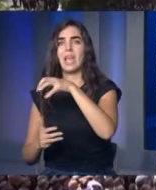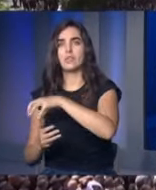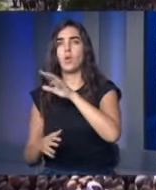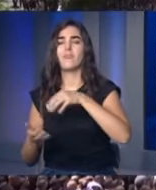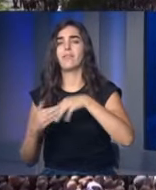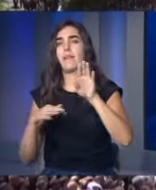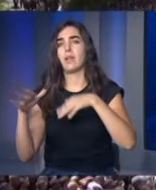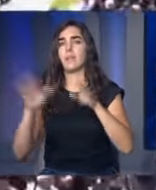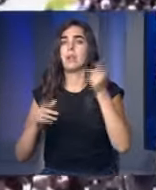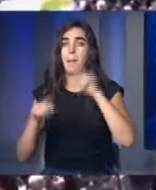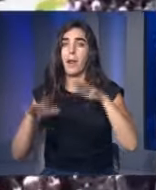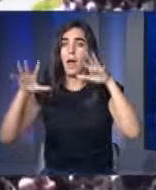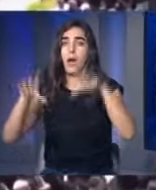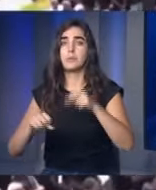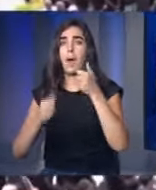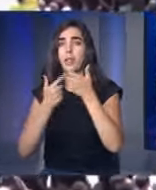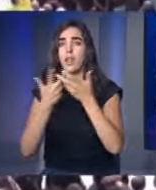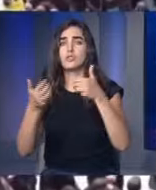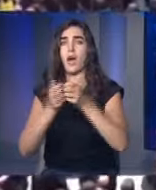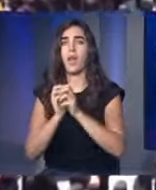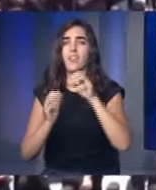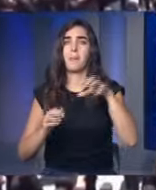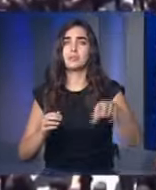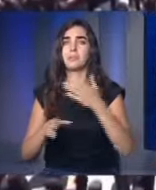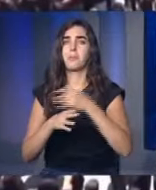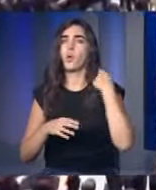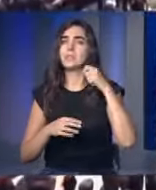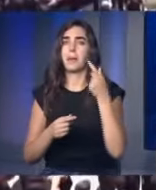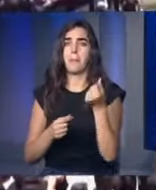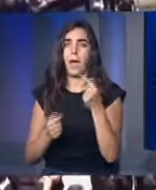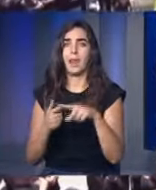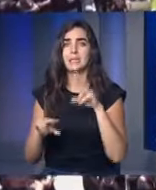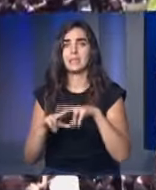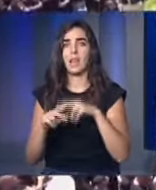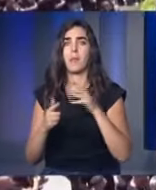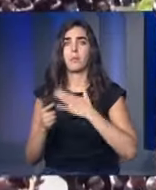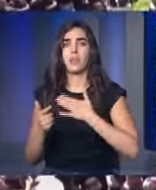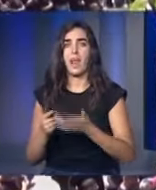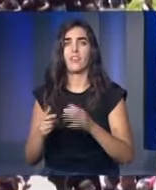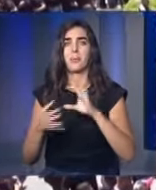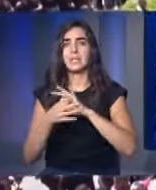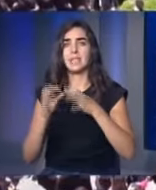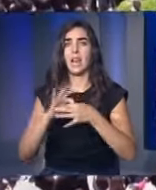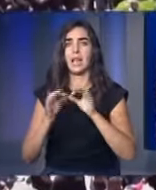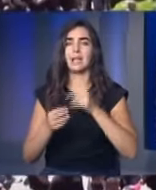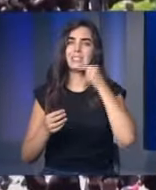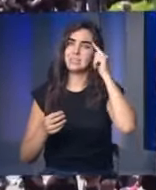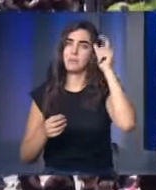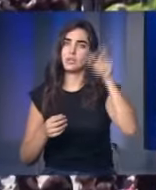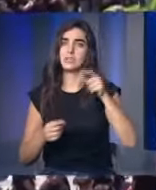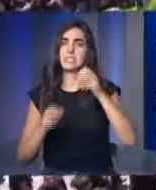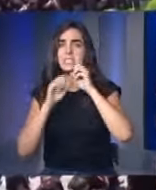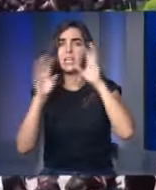سليمان ويؤاف كيش، كما هاجم عدد من أهالي مجدل شمس وزير المالية الإسرائيلية المتطرف يتسائيل